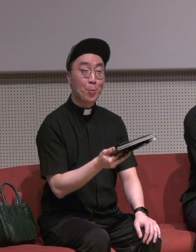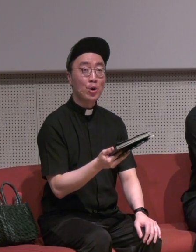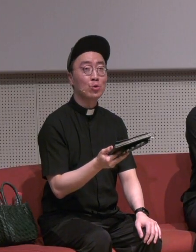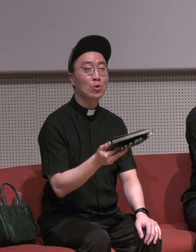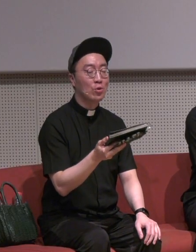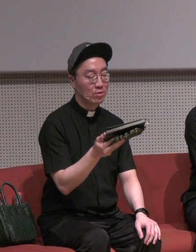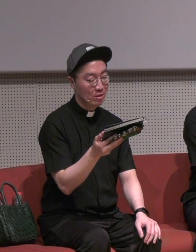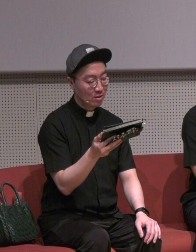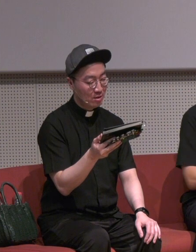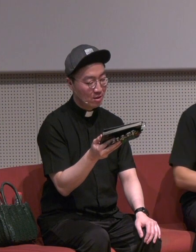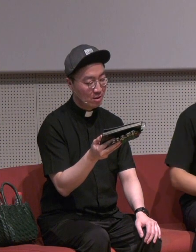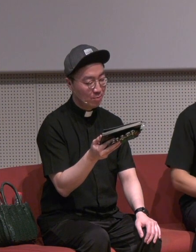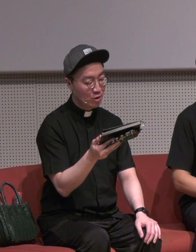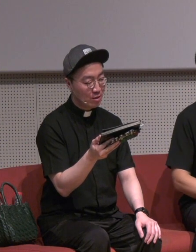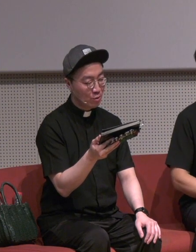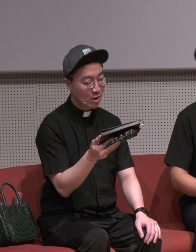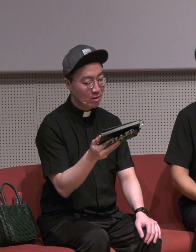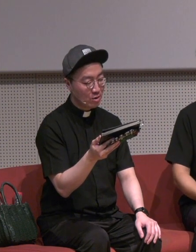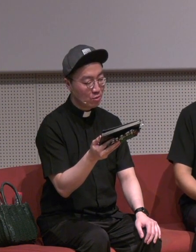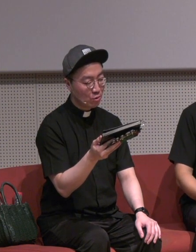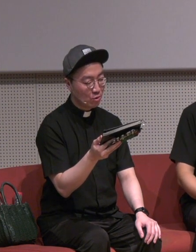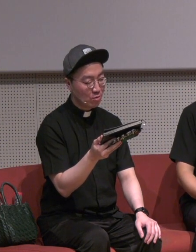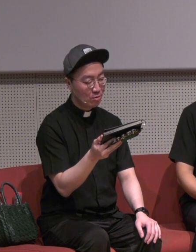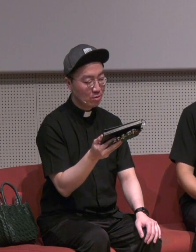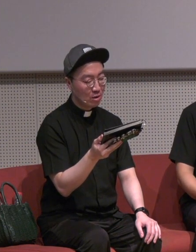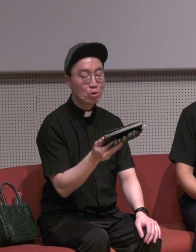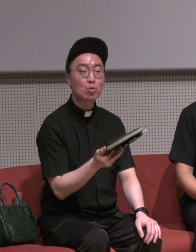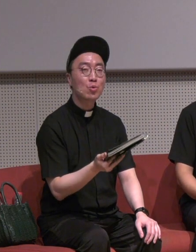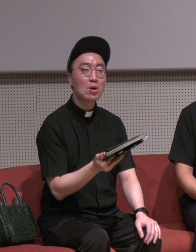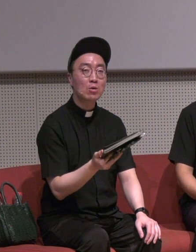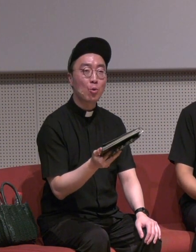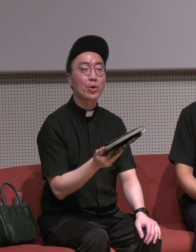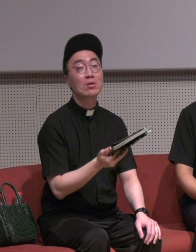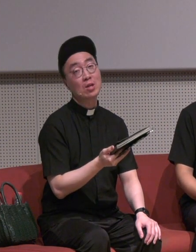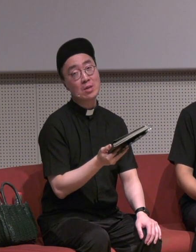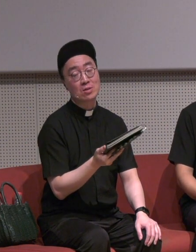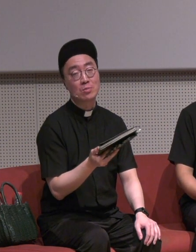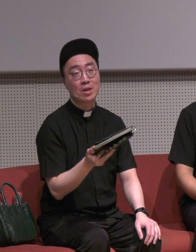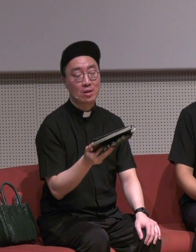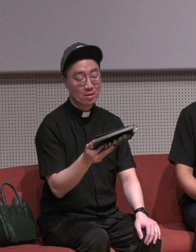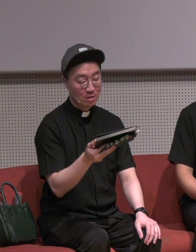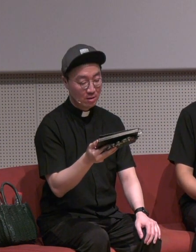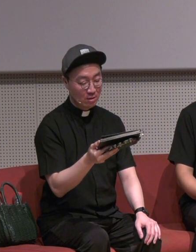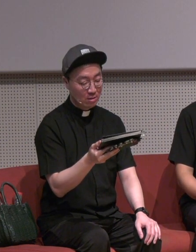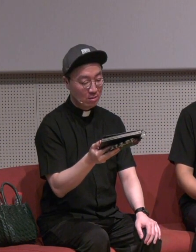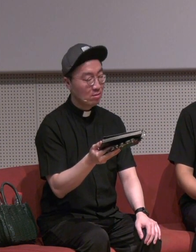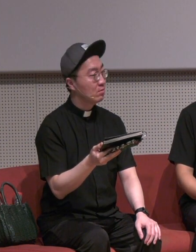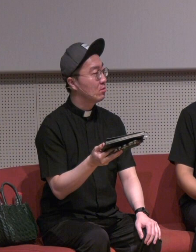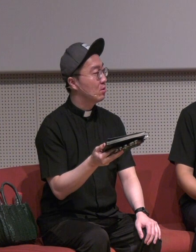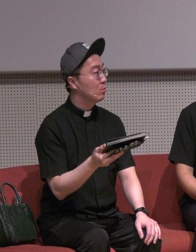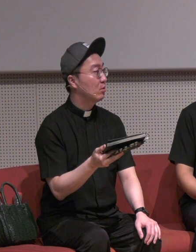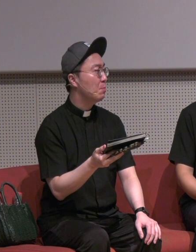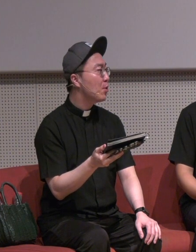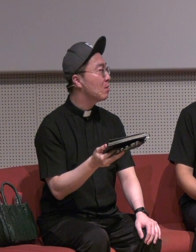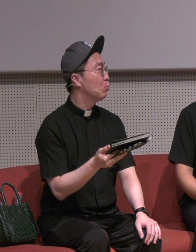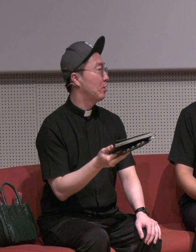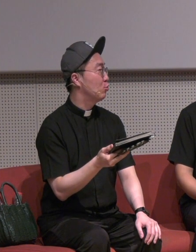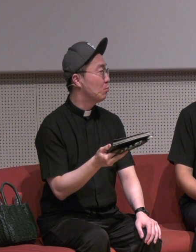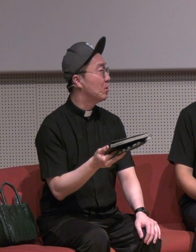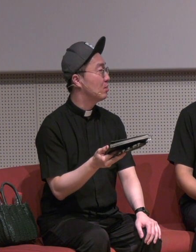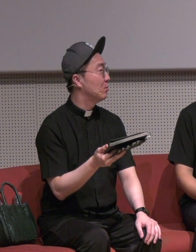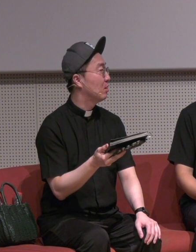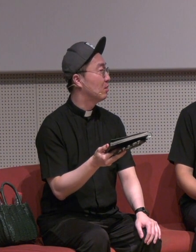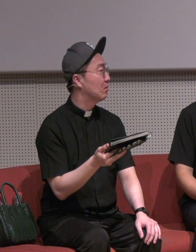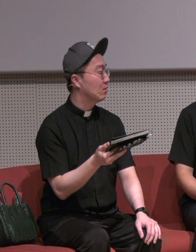하나의 예고편으로 부산 농아인 선교 수어 공연팀이 있습니다. 아, 그렇죠. 특별한